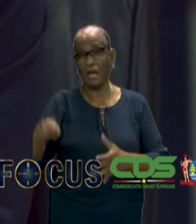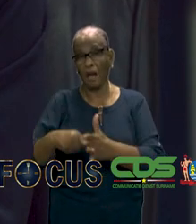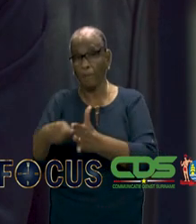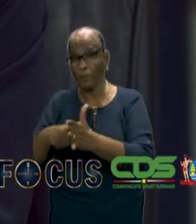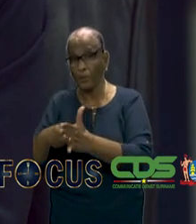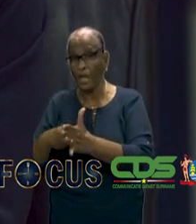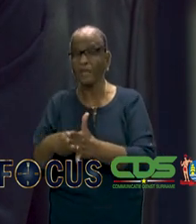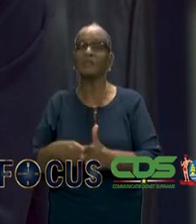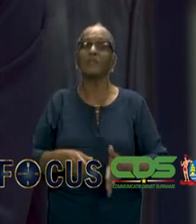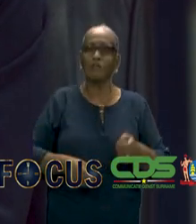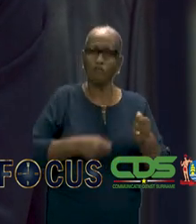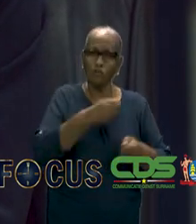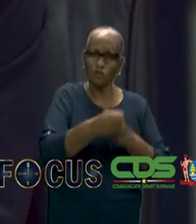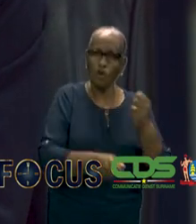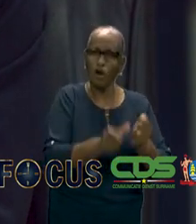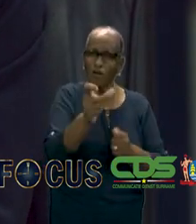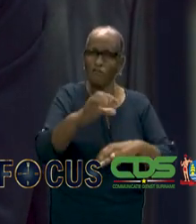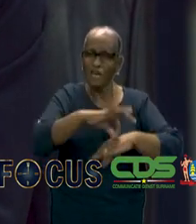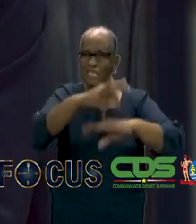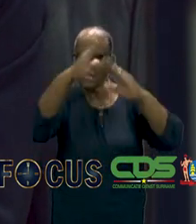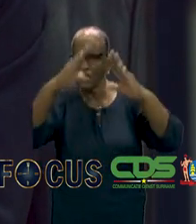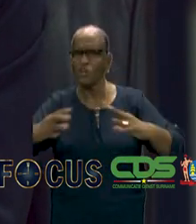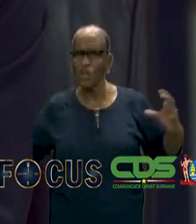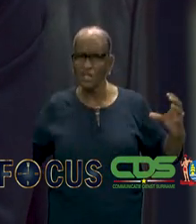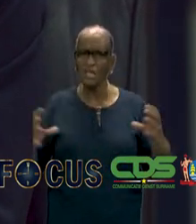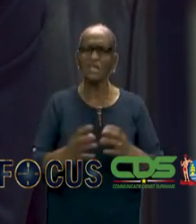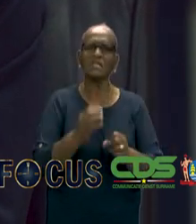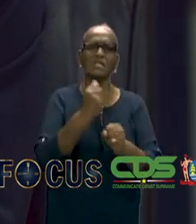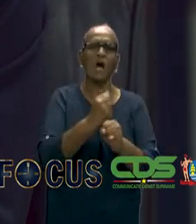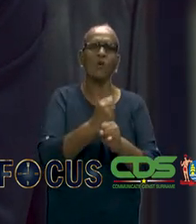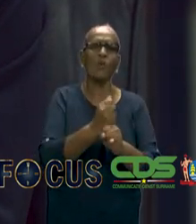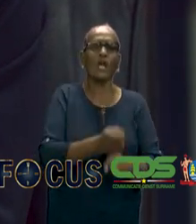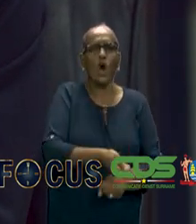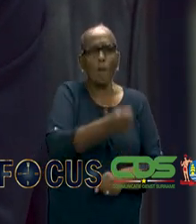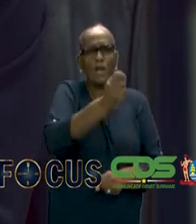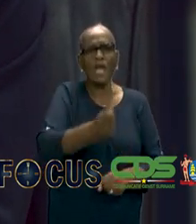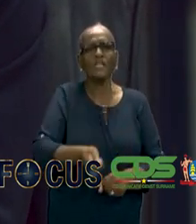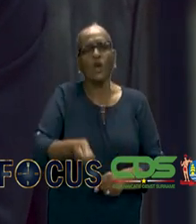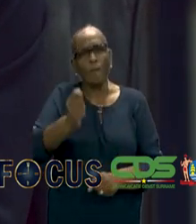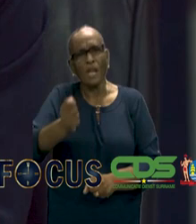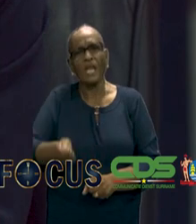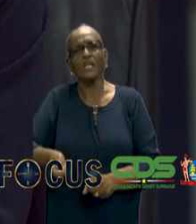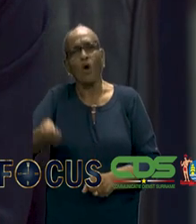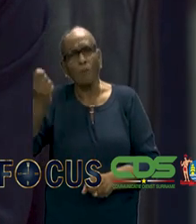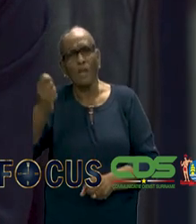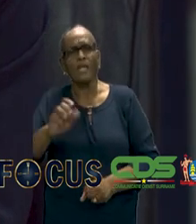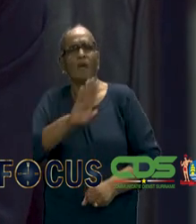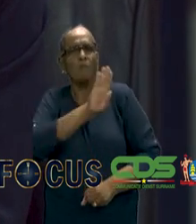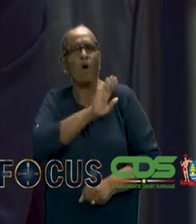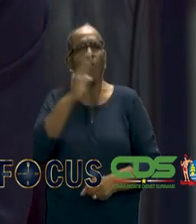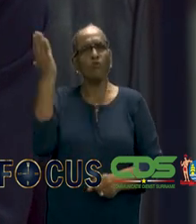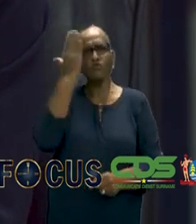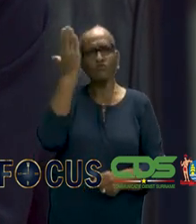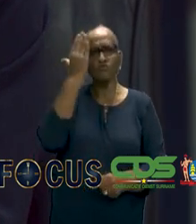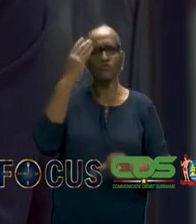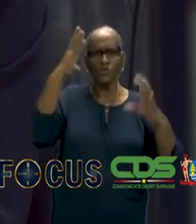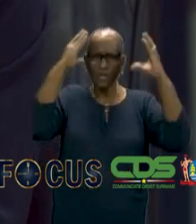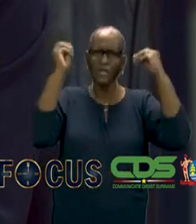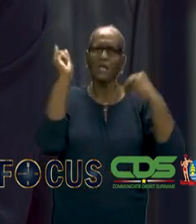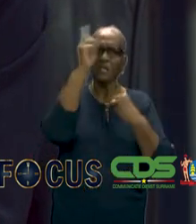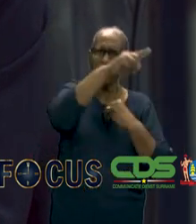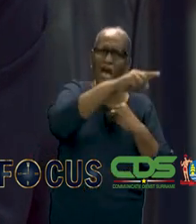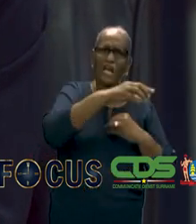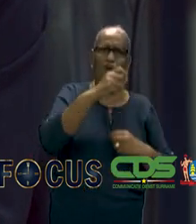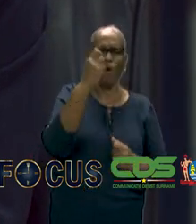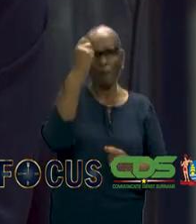verpleegkundige opleidingen zullen er dus opties gecreëerd worden om in Nederland ook studieplekken aan te bieden voor verdere